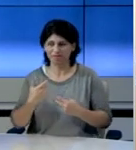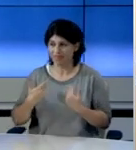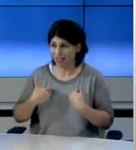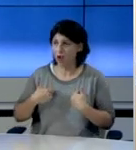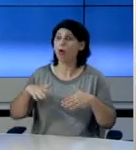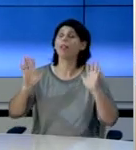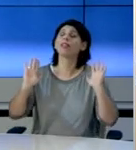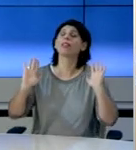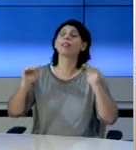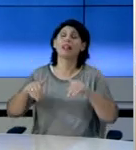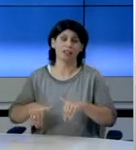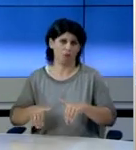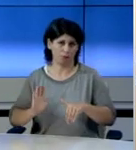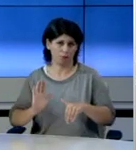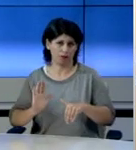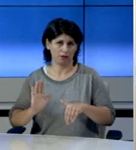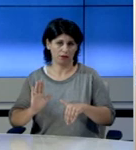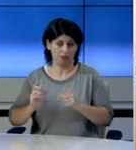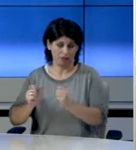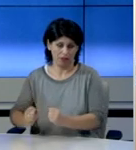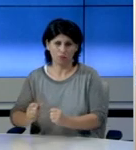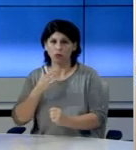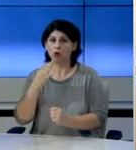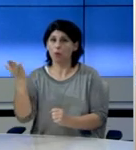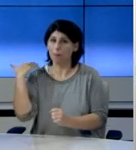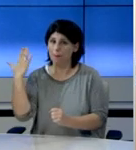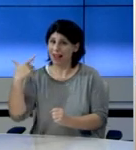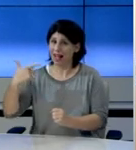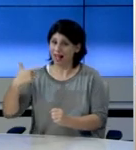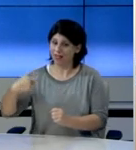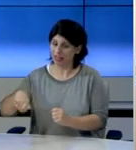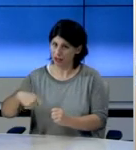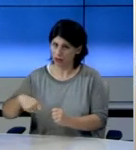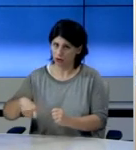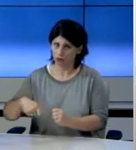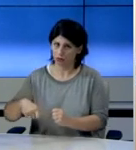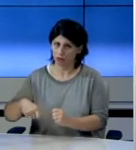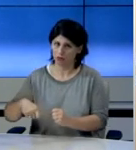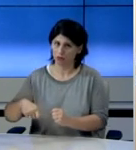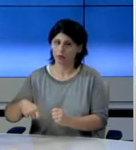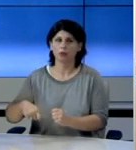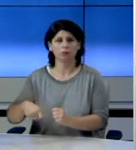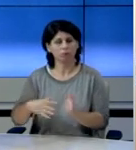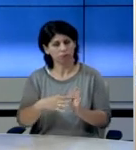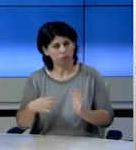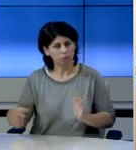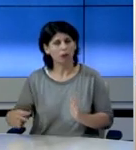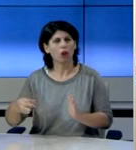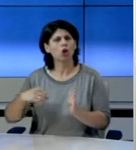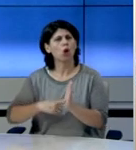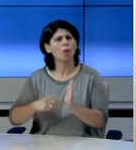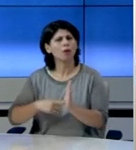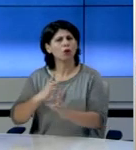σέβομαι τους θεσμούς, επειδή μια πρώην δικαστικός έγινε νομικός σύμβουλος στο γραφείο του